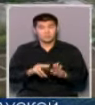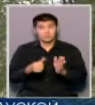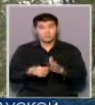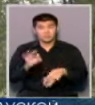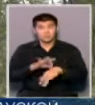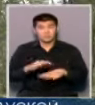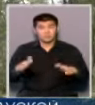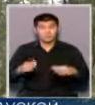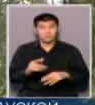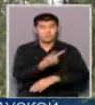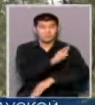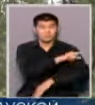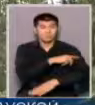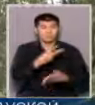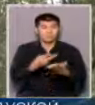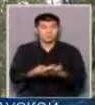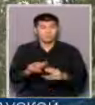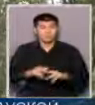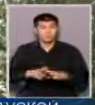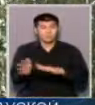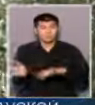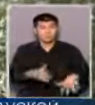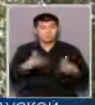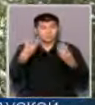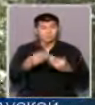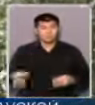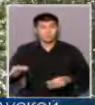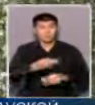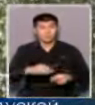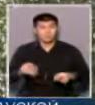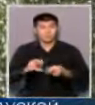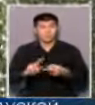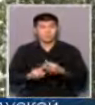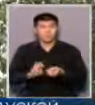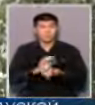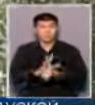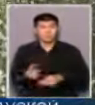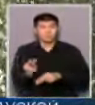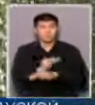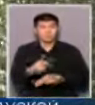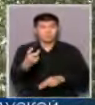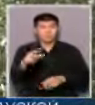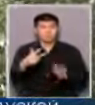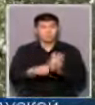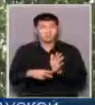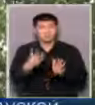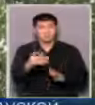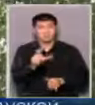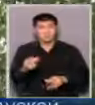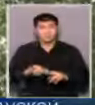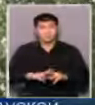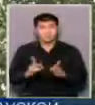больных находится в инфекционном стационаре за прошедшие сутки в области от коронавируса вылечились 284 человека